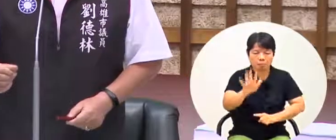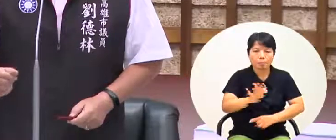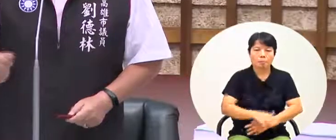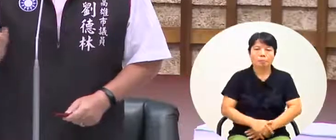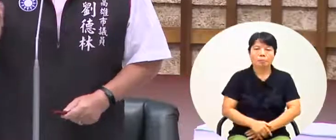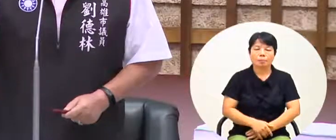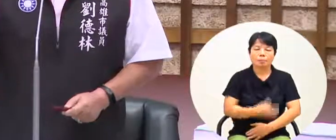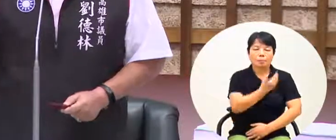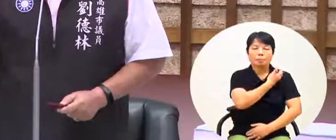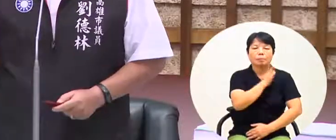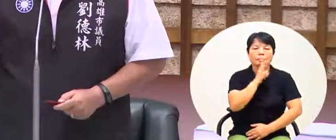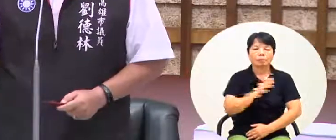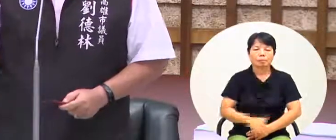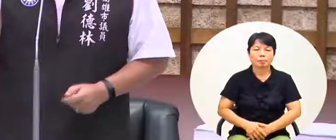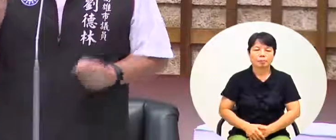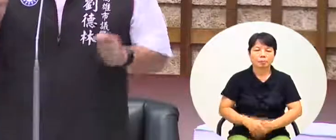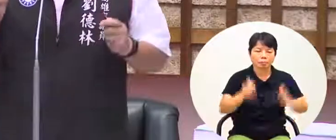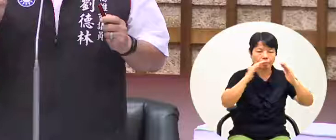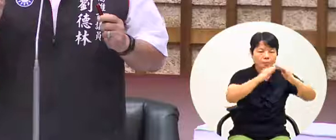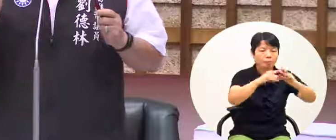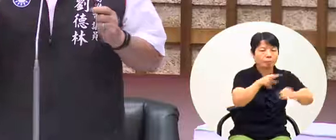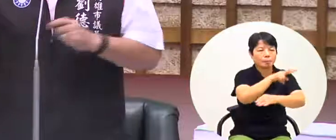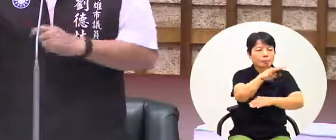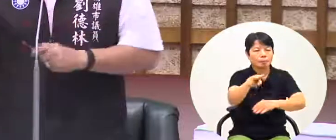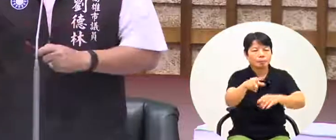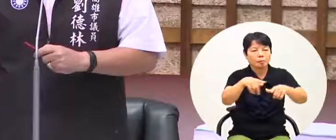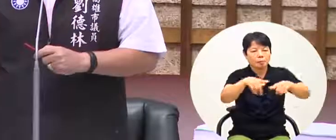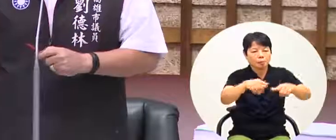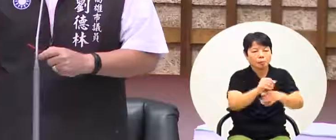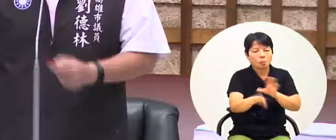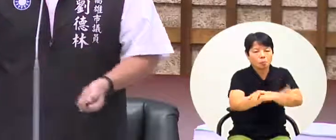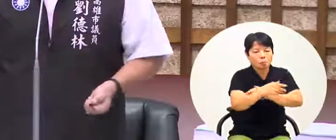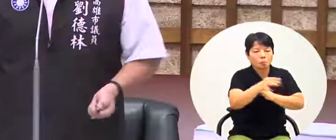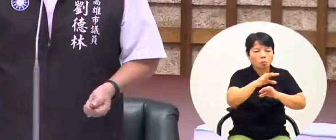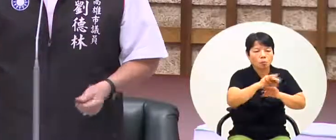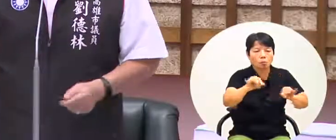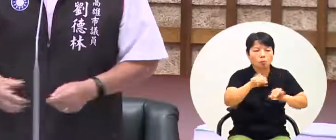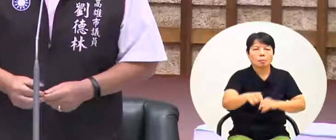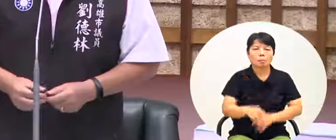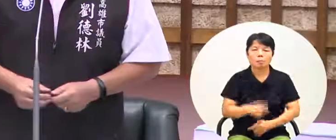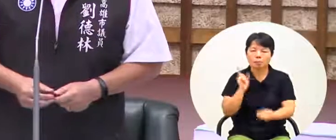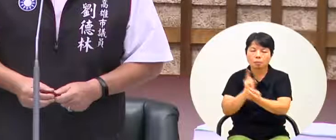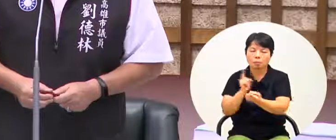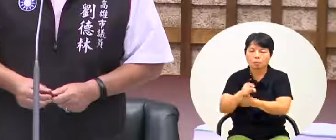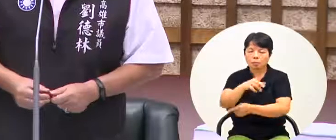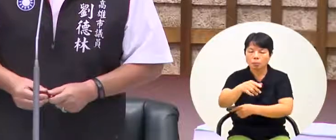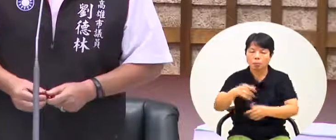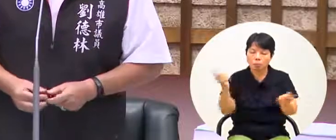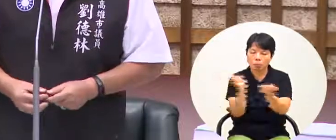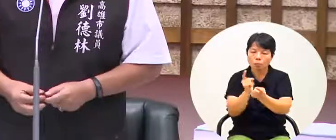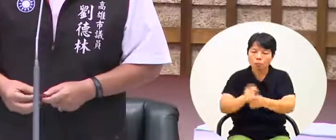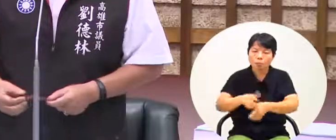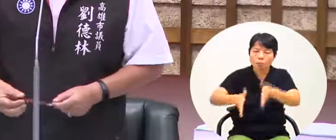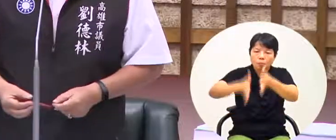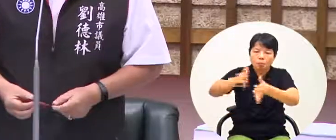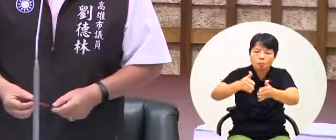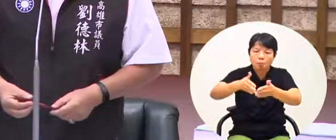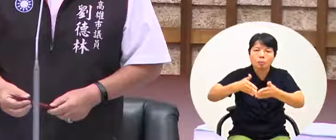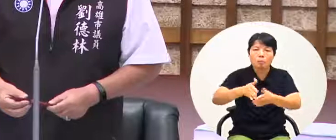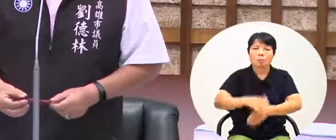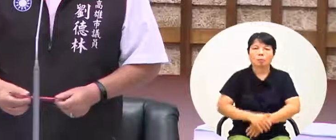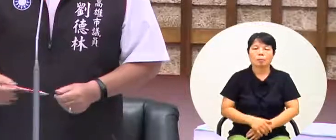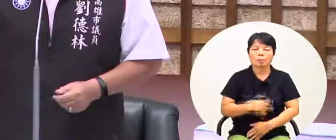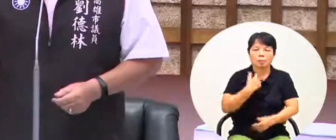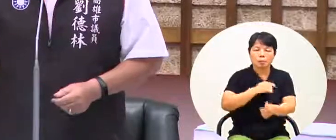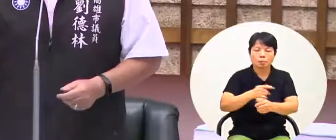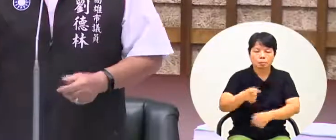好，或者所谓的我们对于整个的建筑的要求， 我在想，这是理想化，理想化跟现实是